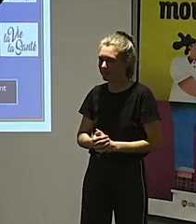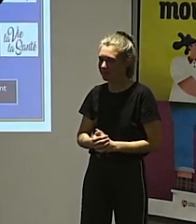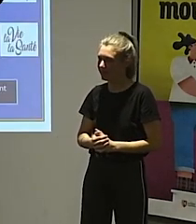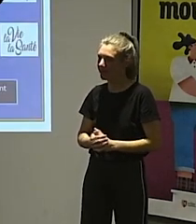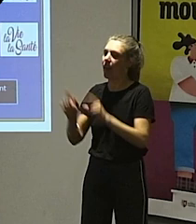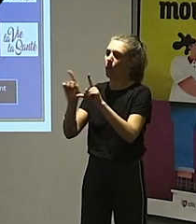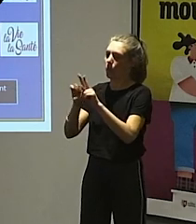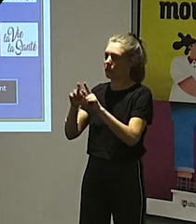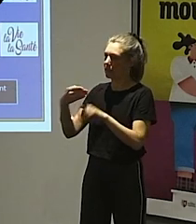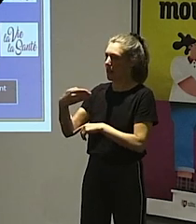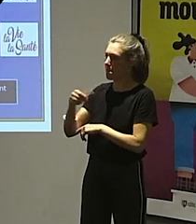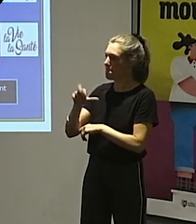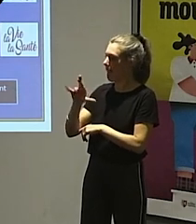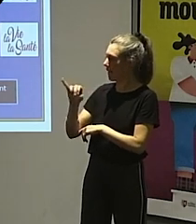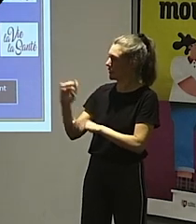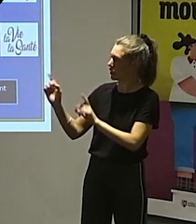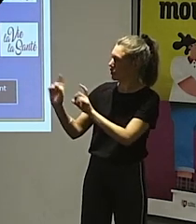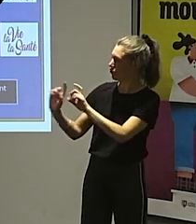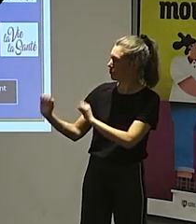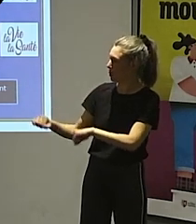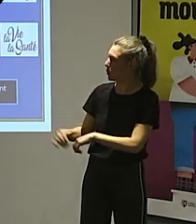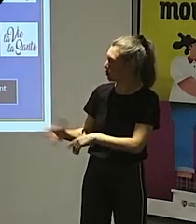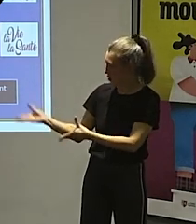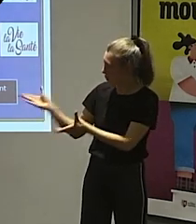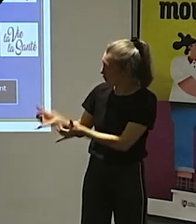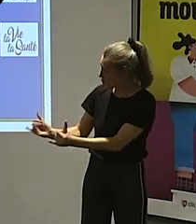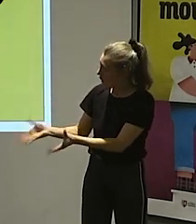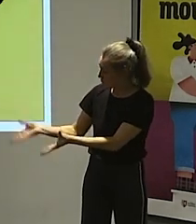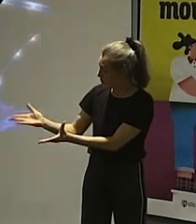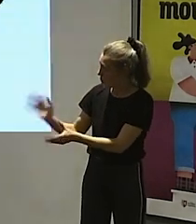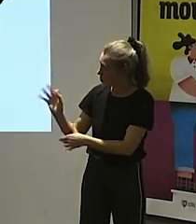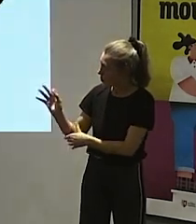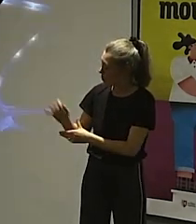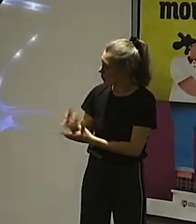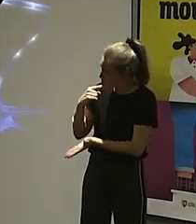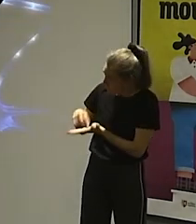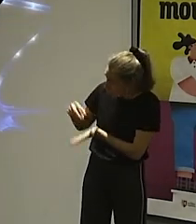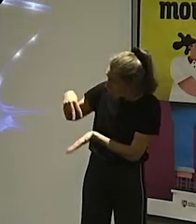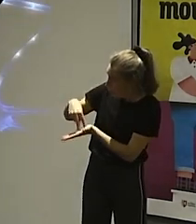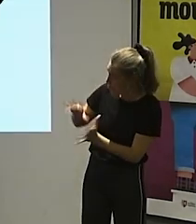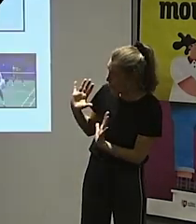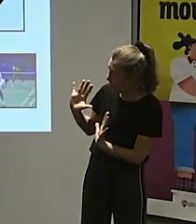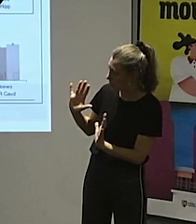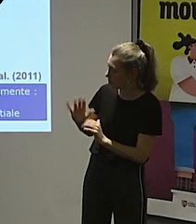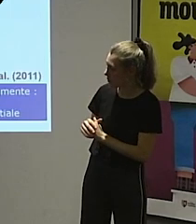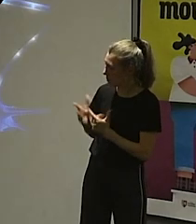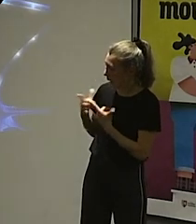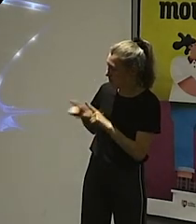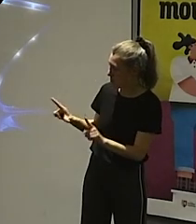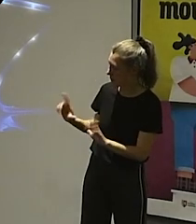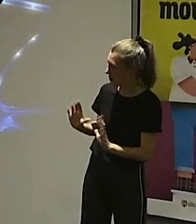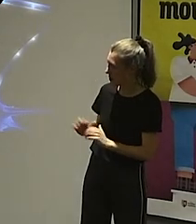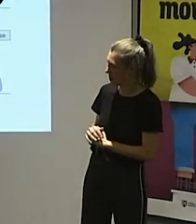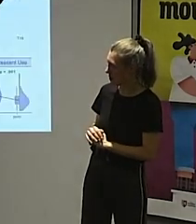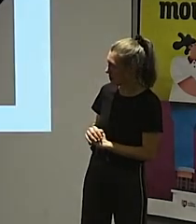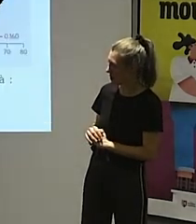Avec Marie. Je vous en prie, asseyez-vous. Ouais, tu peux t'asseoir comme tu veux. Si tu préfères être debout, il n'y a pas de souci. Je t'en prie, Marie.